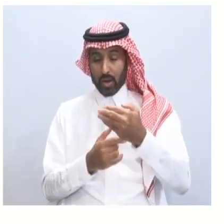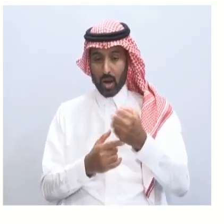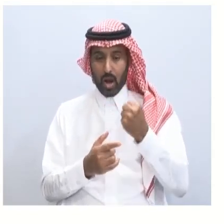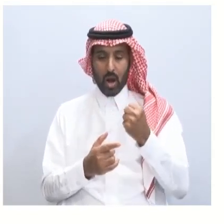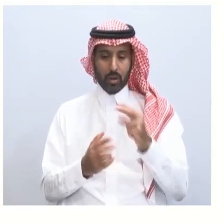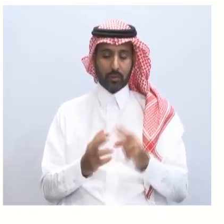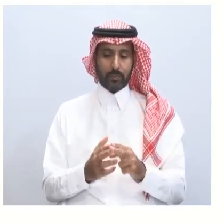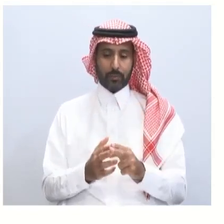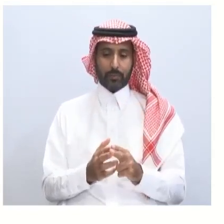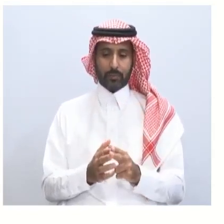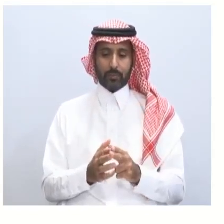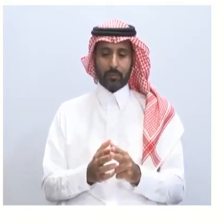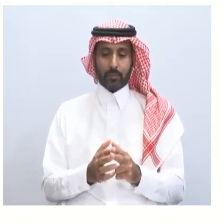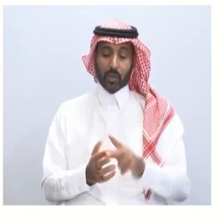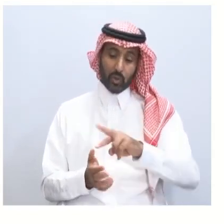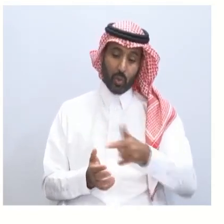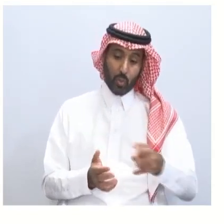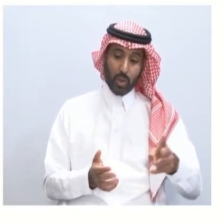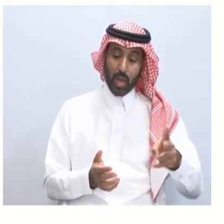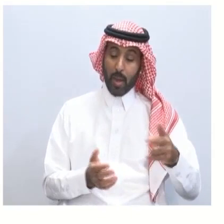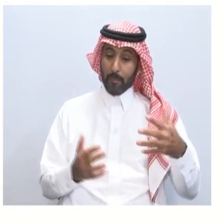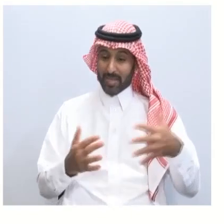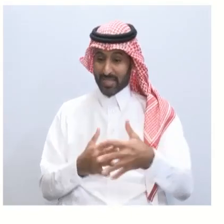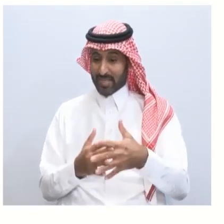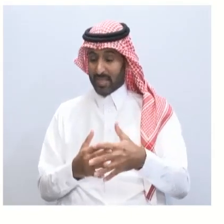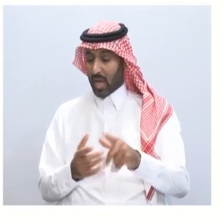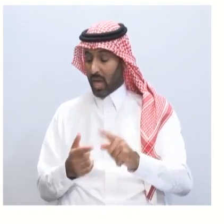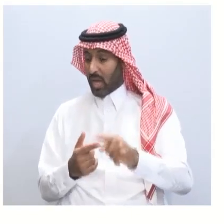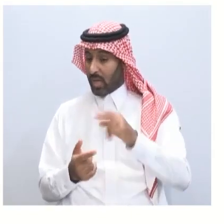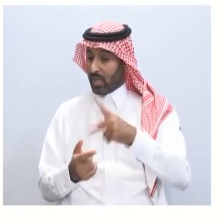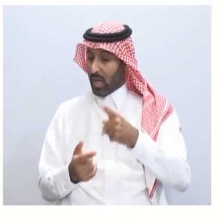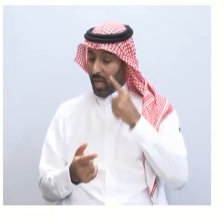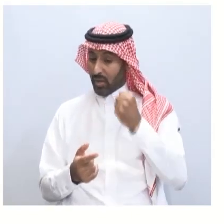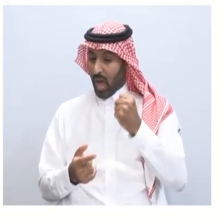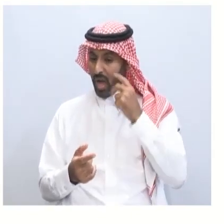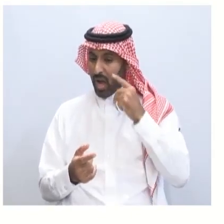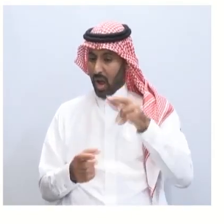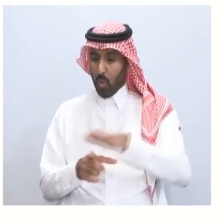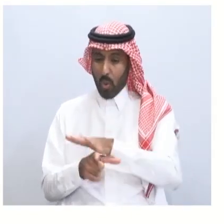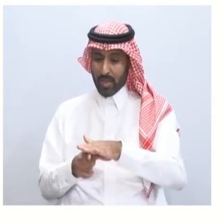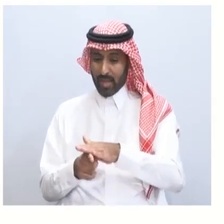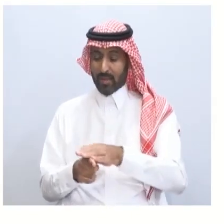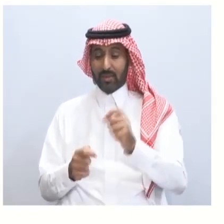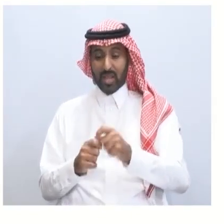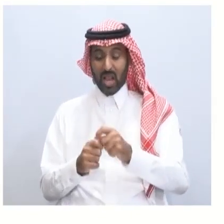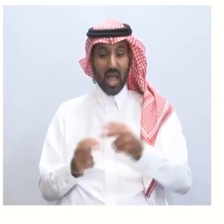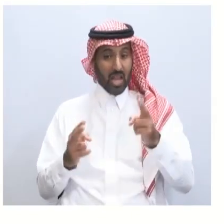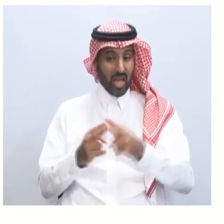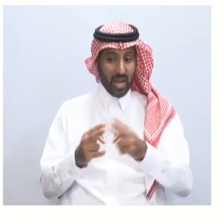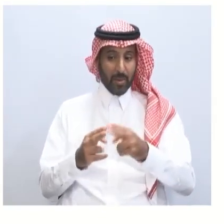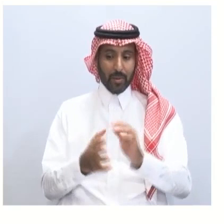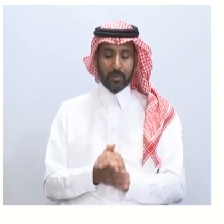هذه الاهداف تنويع مزيج الطاقه الوطني المستخدم في انتاج الكهرباء تحقيق